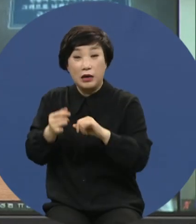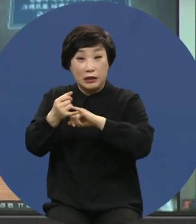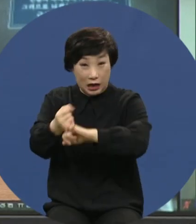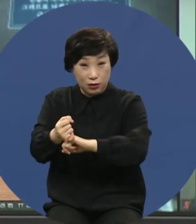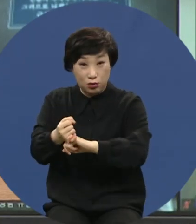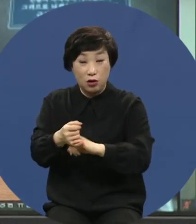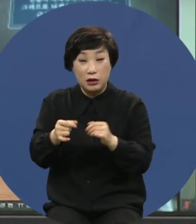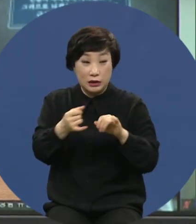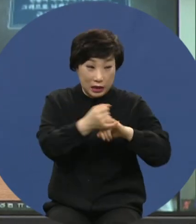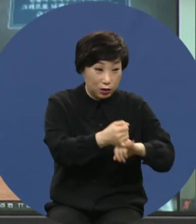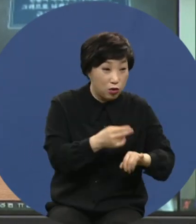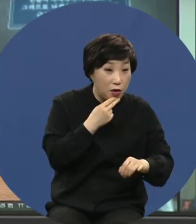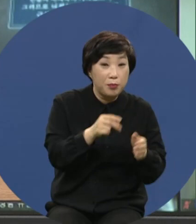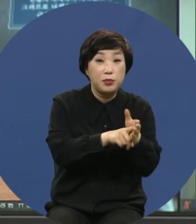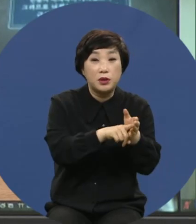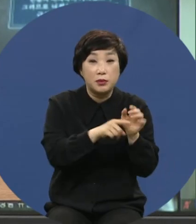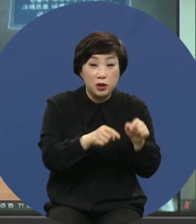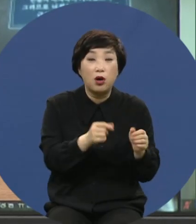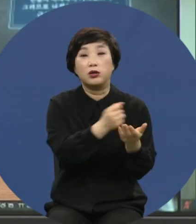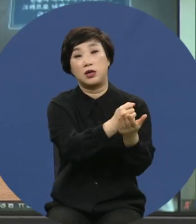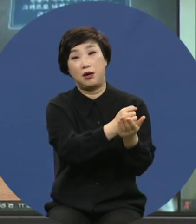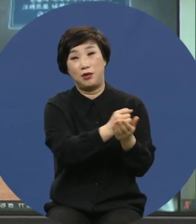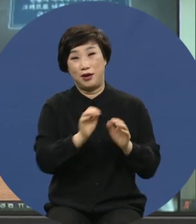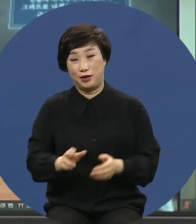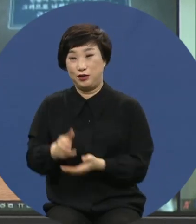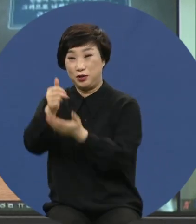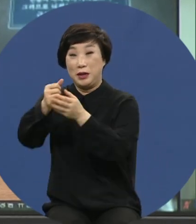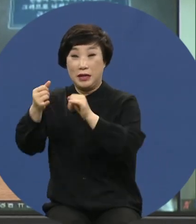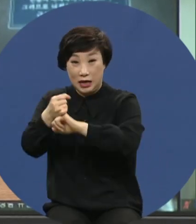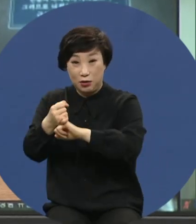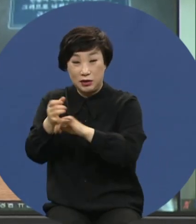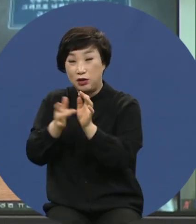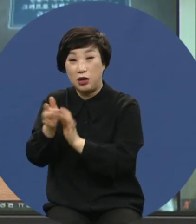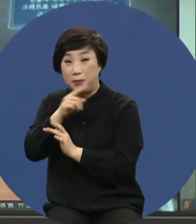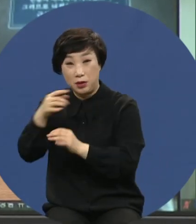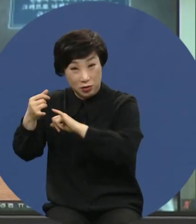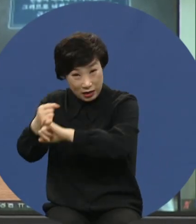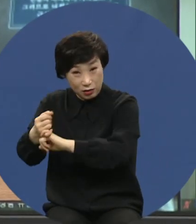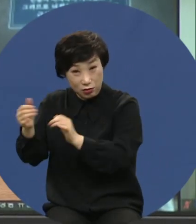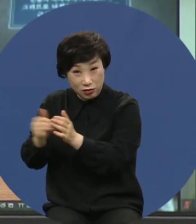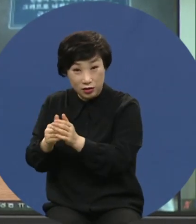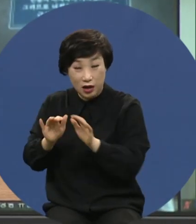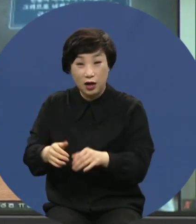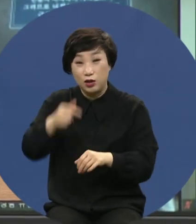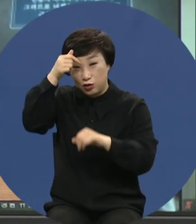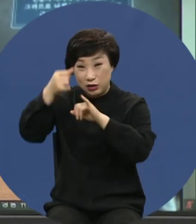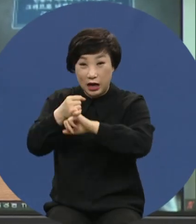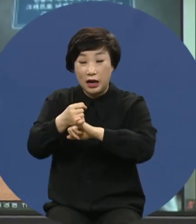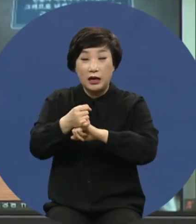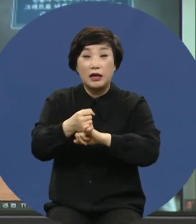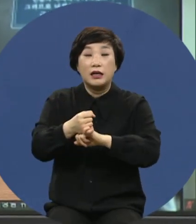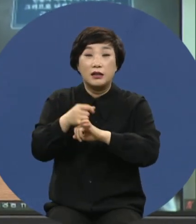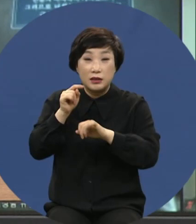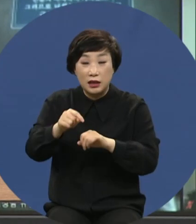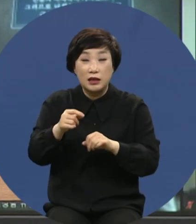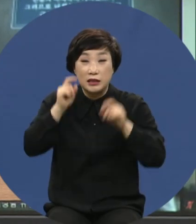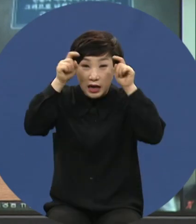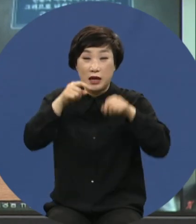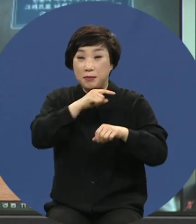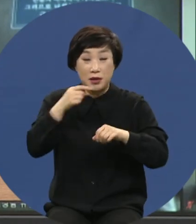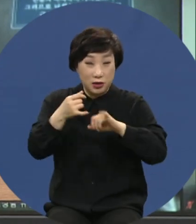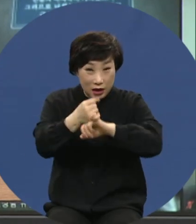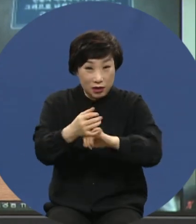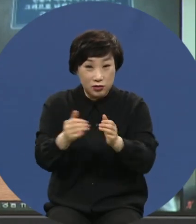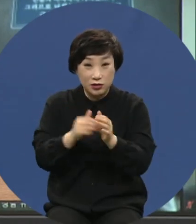믿음은 샤머니즘이라 이 말입니다. 주님의 약속은 자기 피로 하셨고 구약의 약속은 양의 피로 하셨고 그